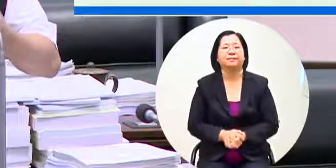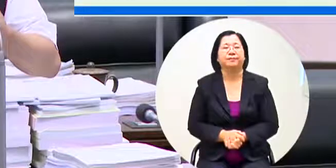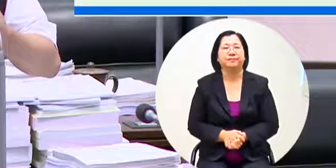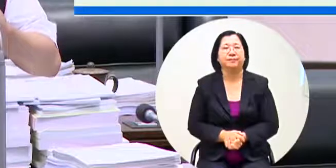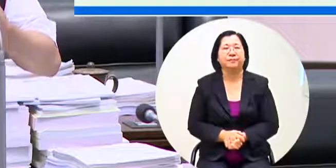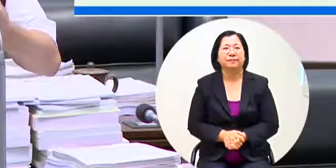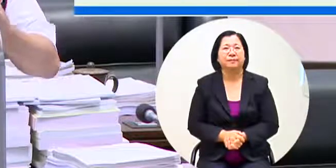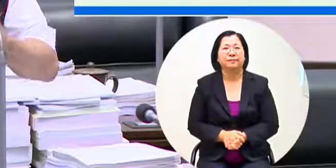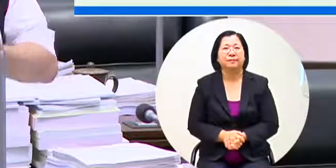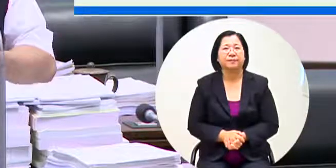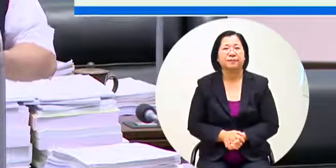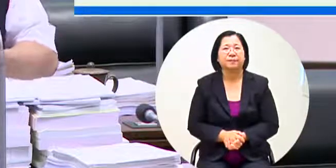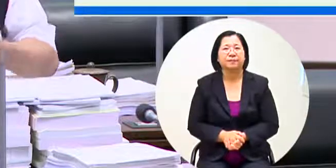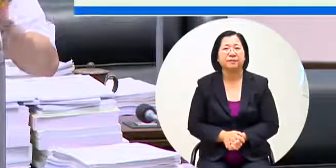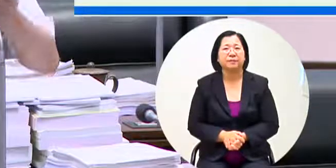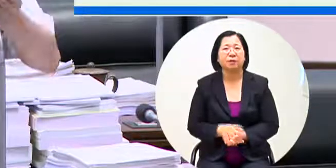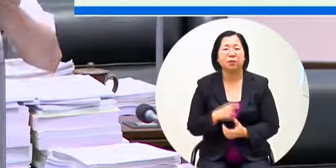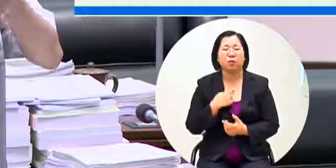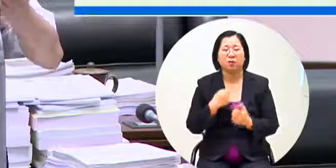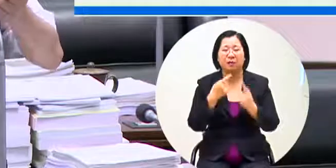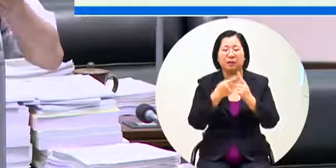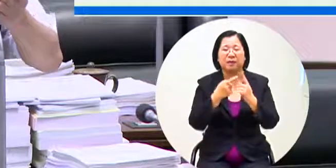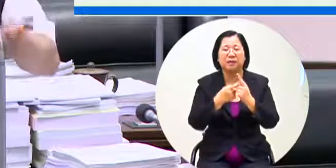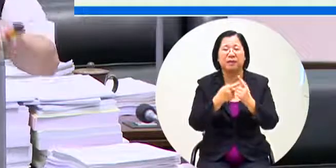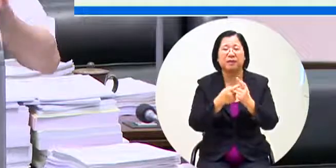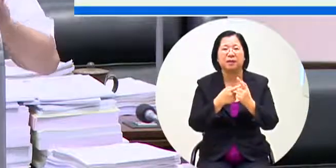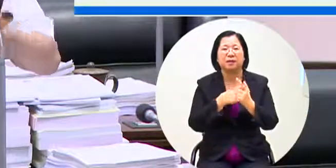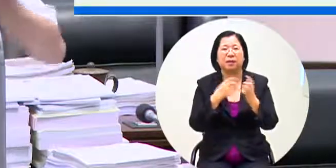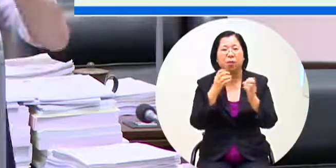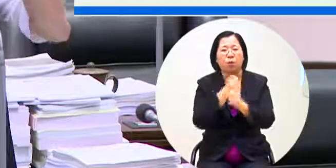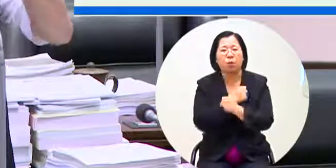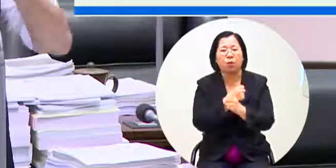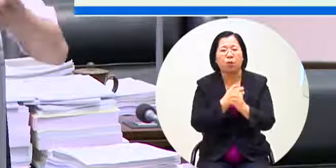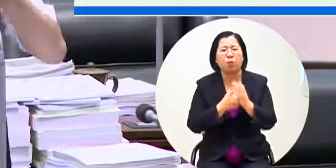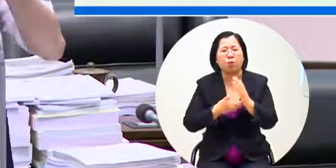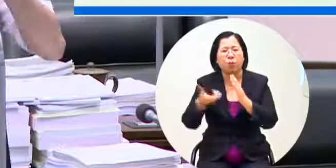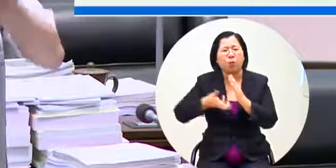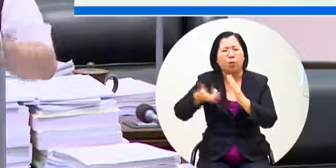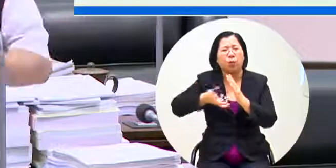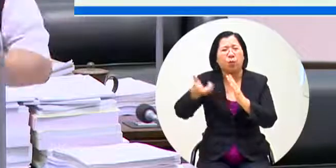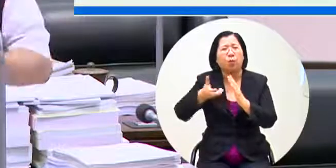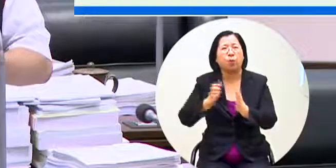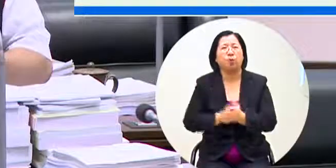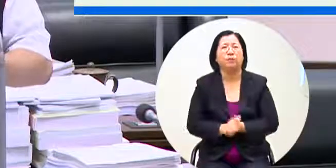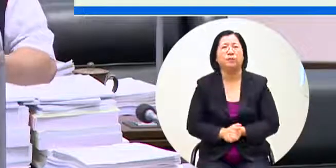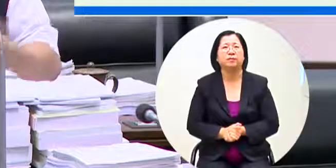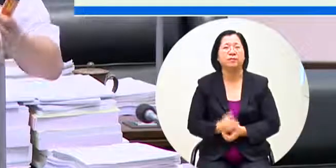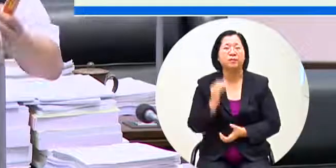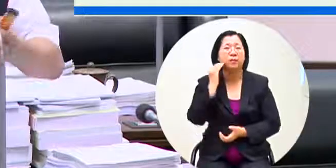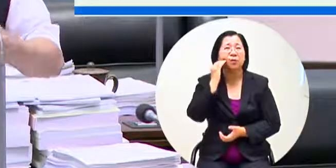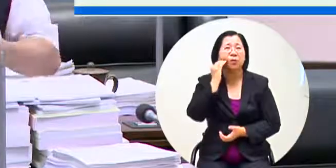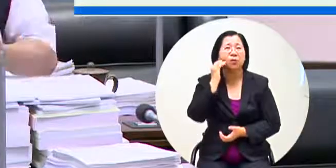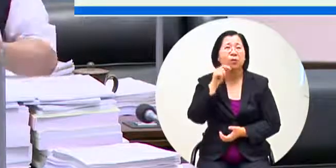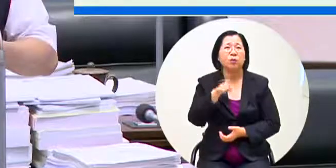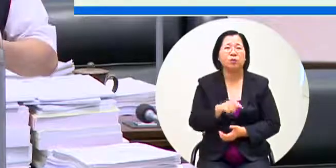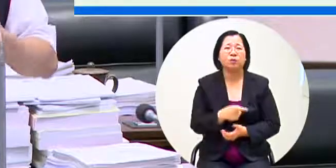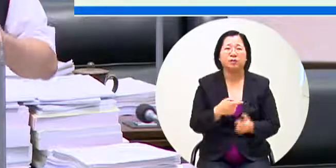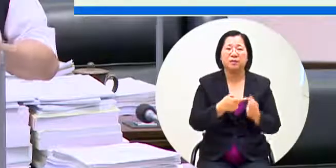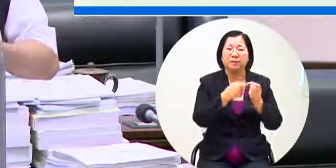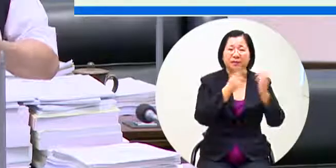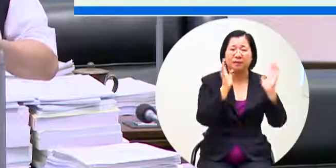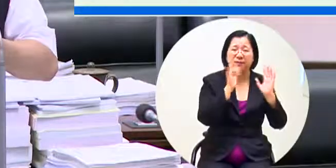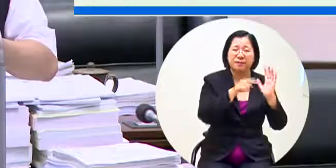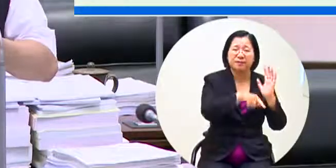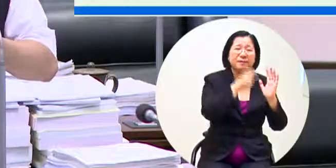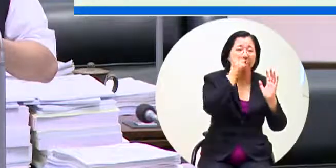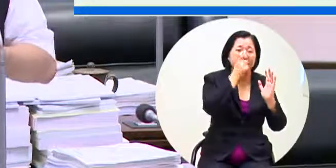失，吼，这其中一个原因。另外就是讲，伊若如果伫第一个囡仔伫台南读，吼，因为有去感